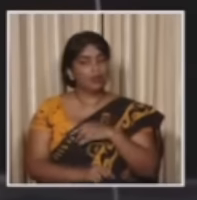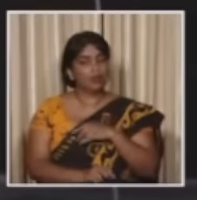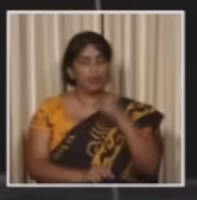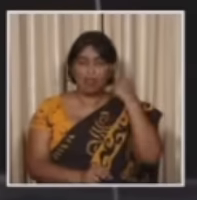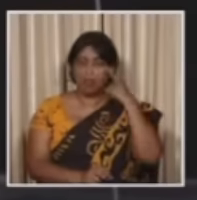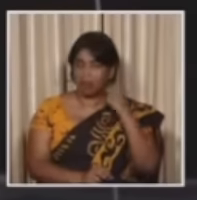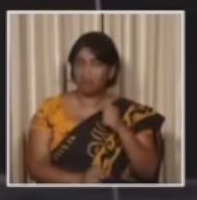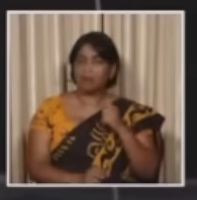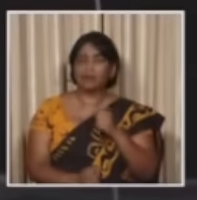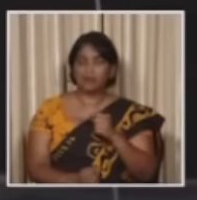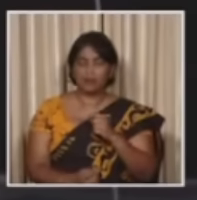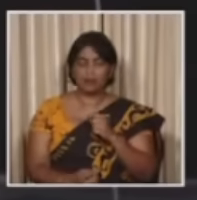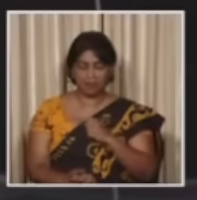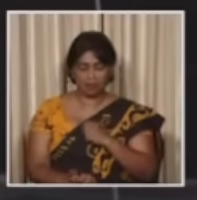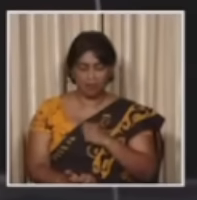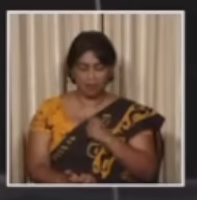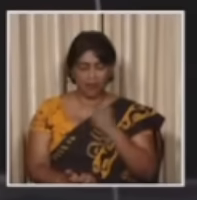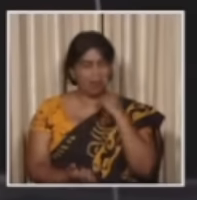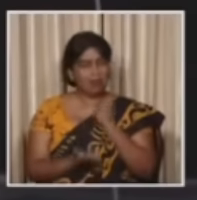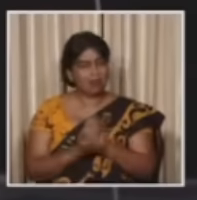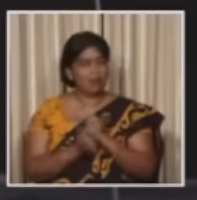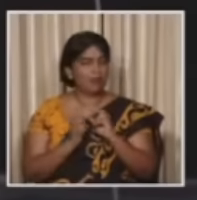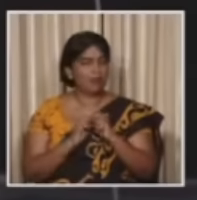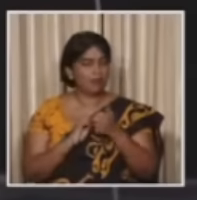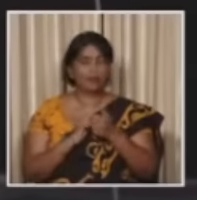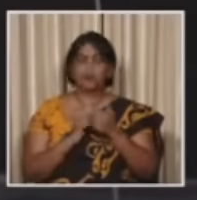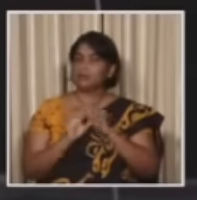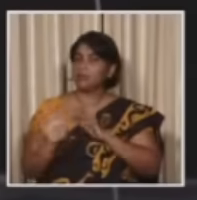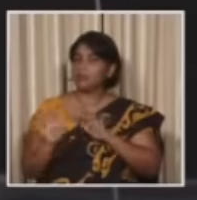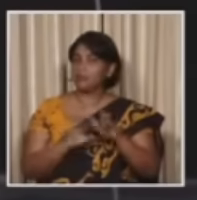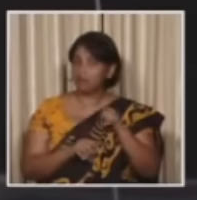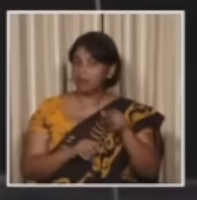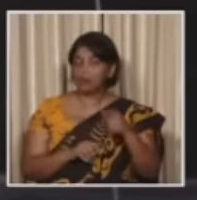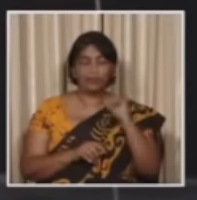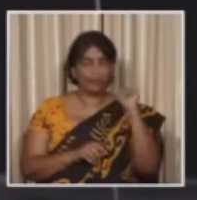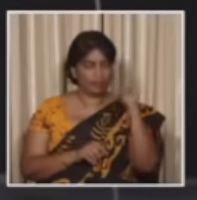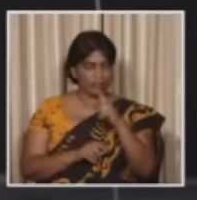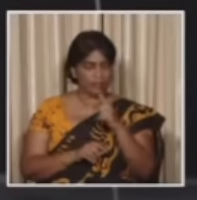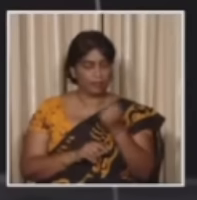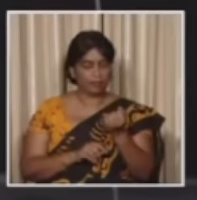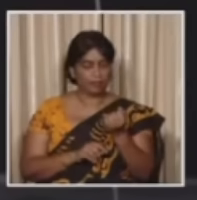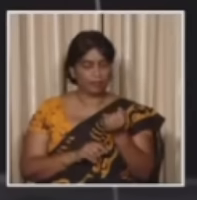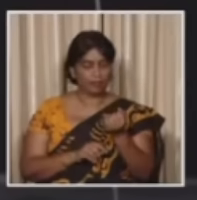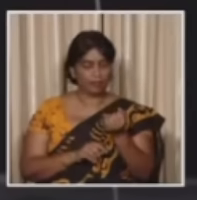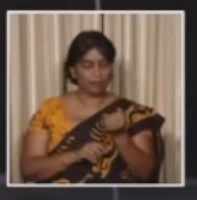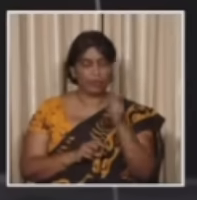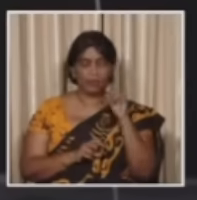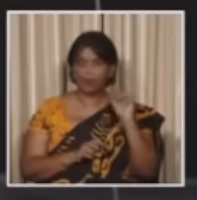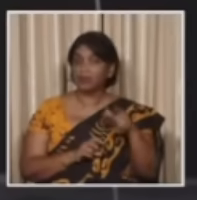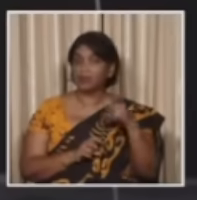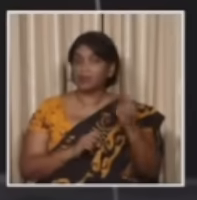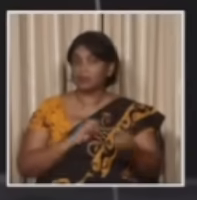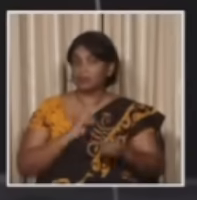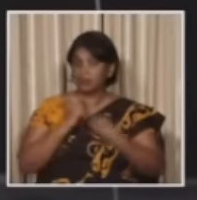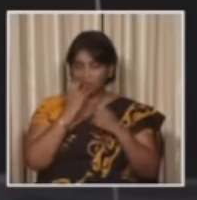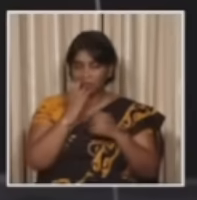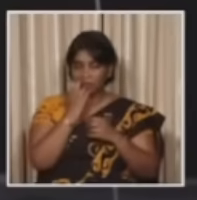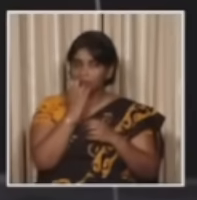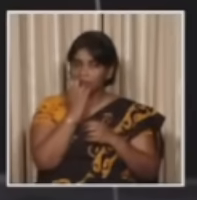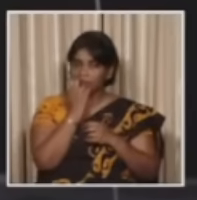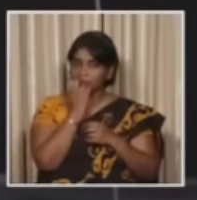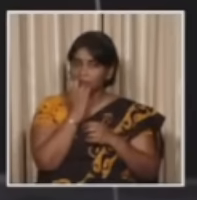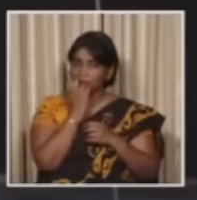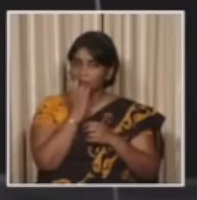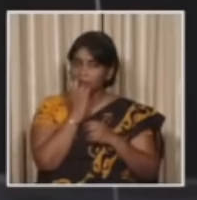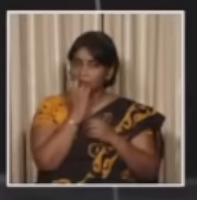අසීරුතා, ඒ අමාරුකම් මැඩපවත්වාලීම තමයි අංක එක. දැන් ඒ තරුණයා වුණත් ඒ ආවේගයට පත්ුනේ